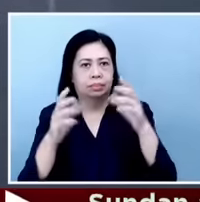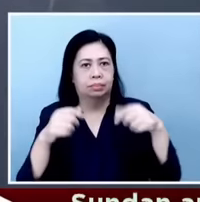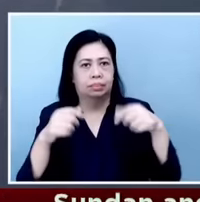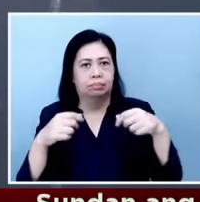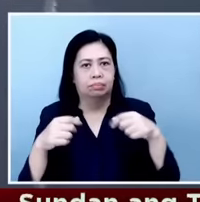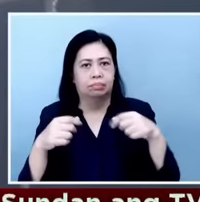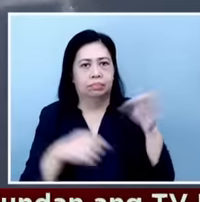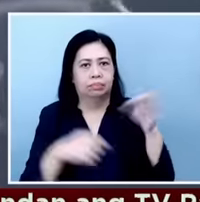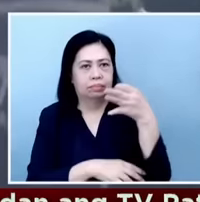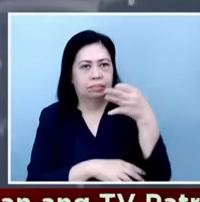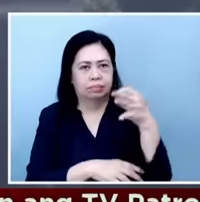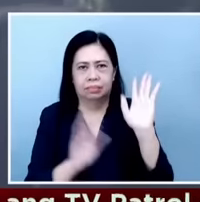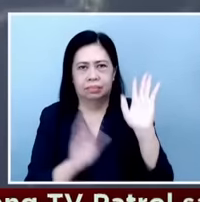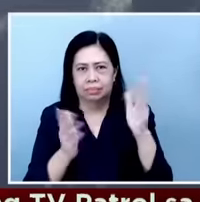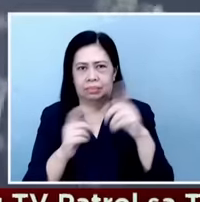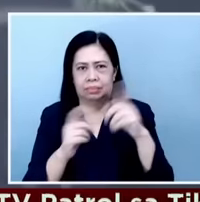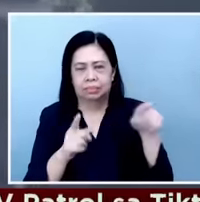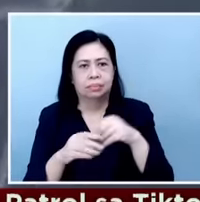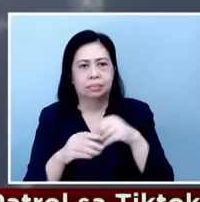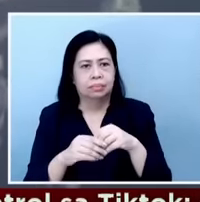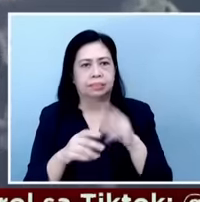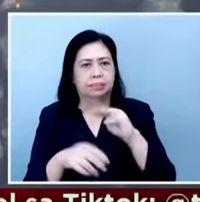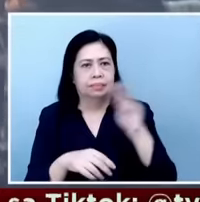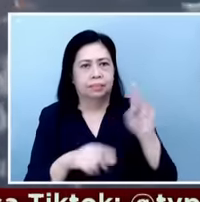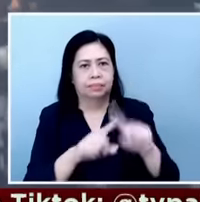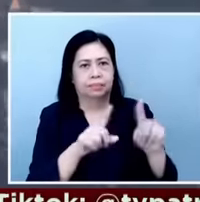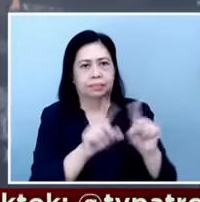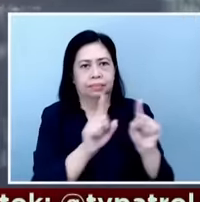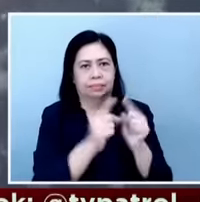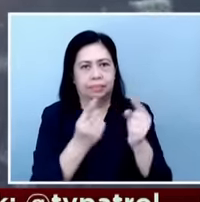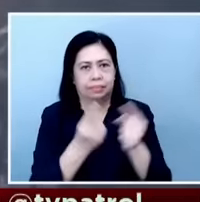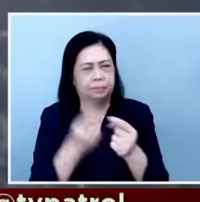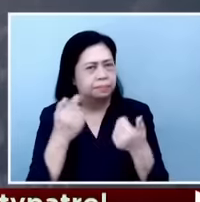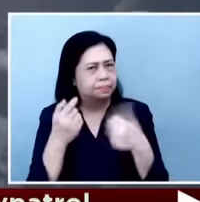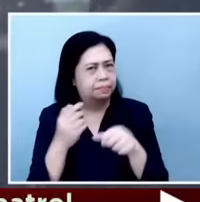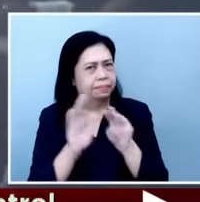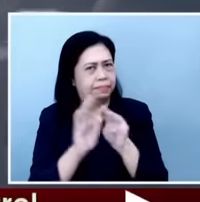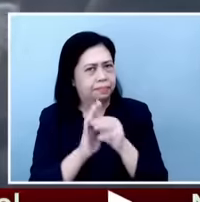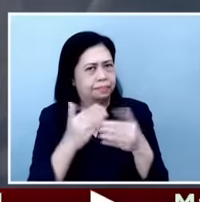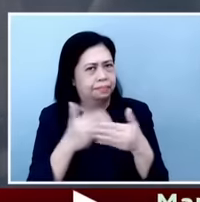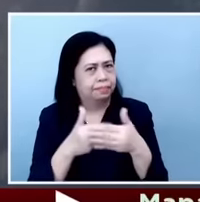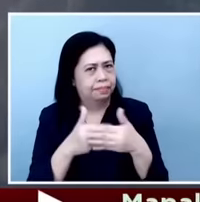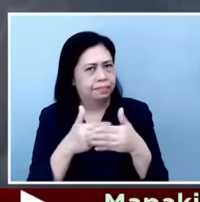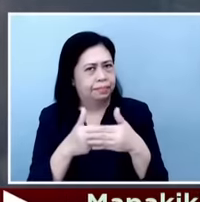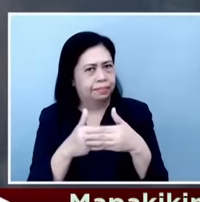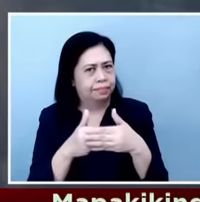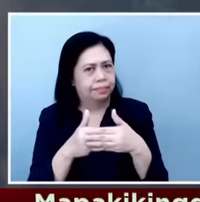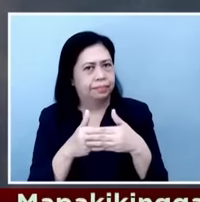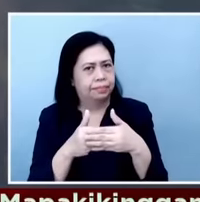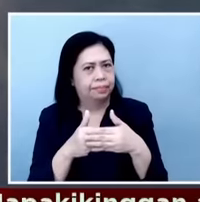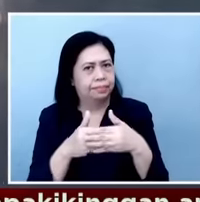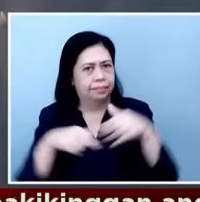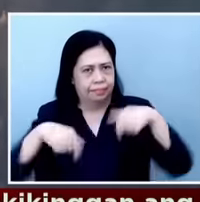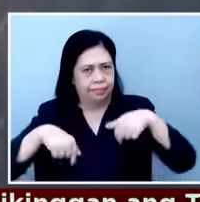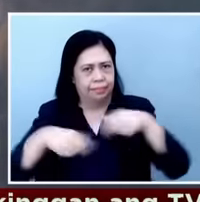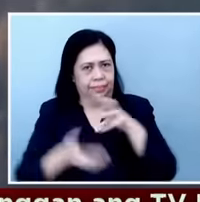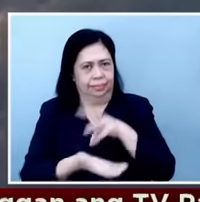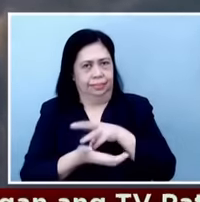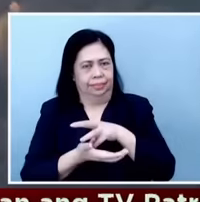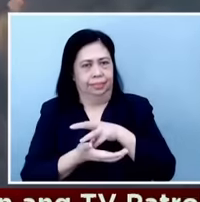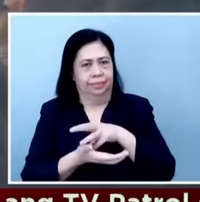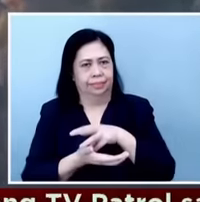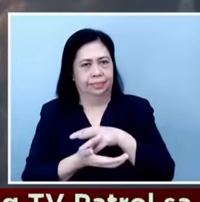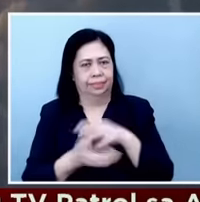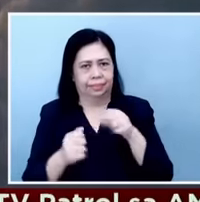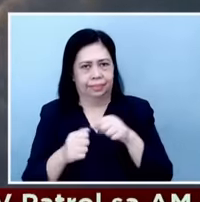Manila. Ilang sandali na lamang po ay malapit nang dumaan, malapit dito sa ating kinaroroonan, ang